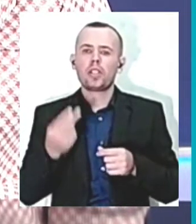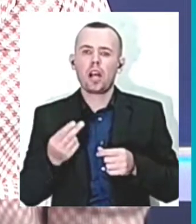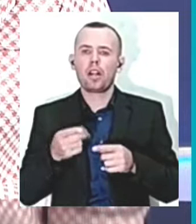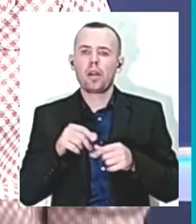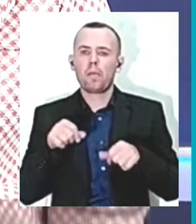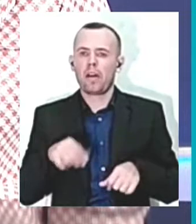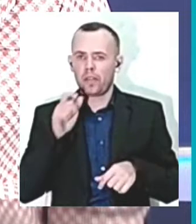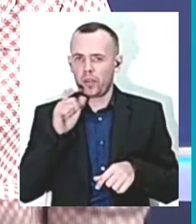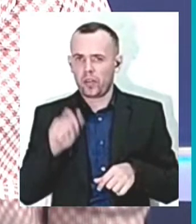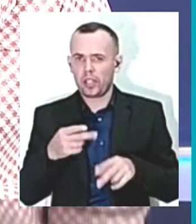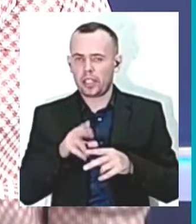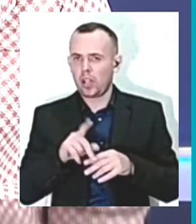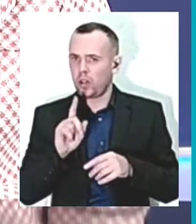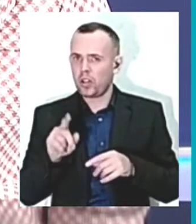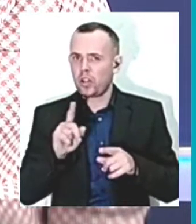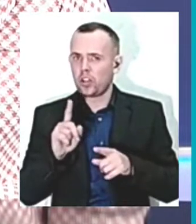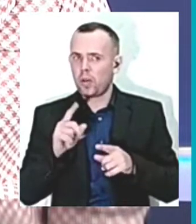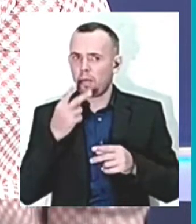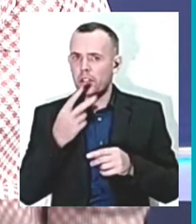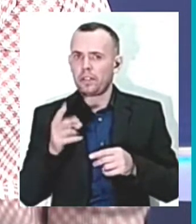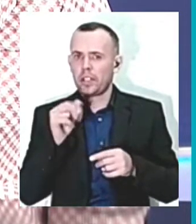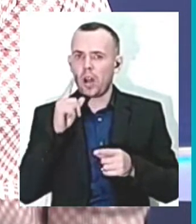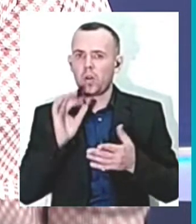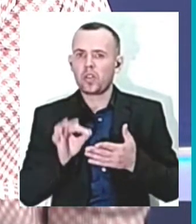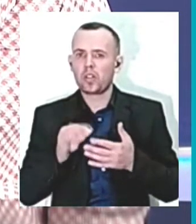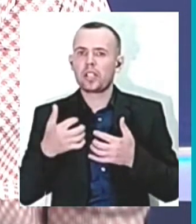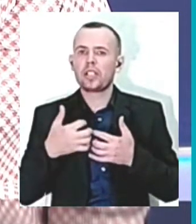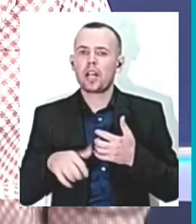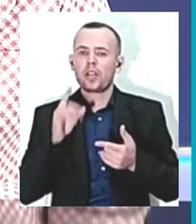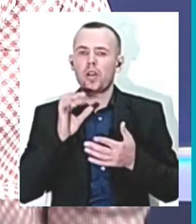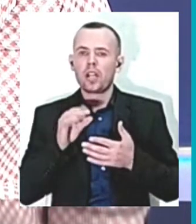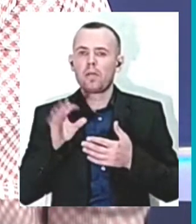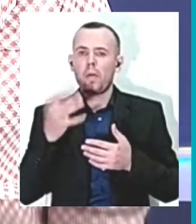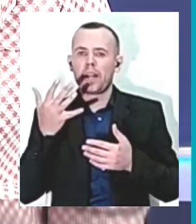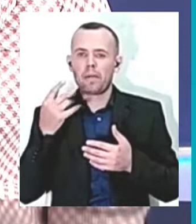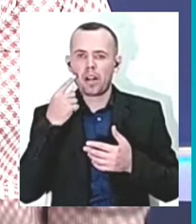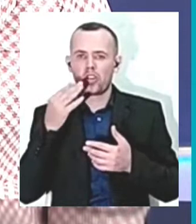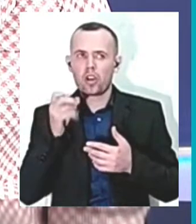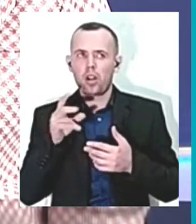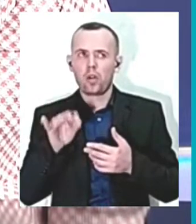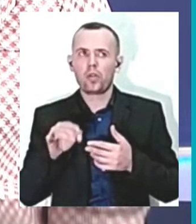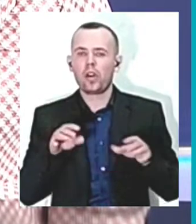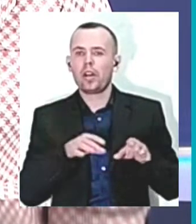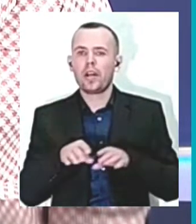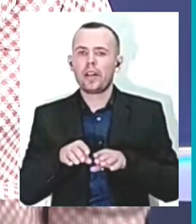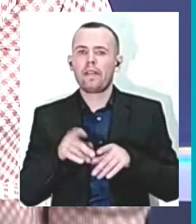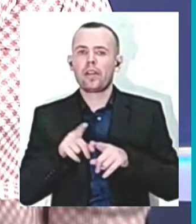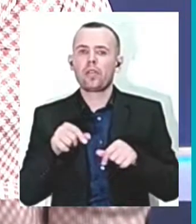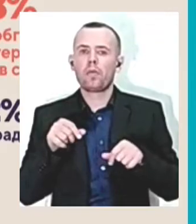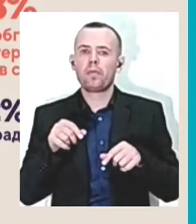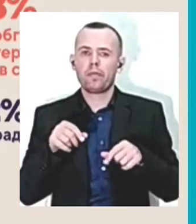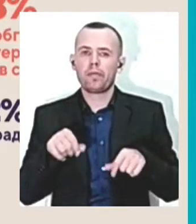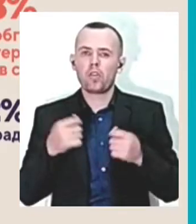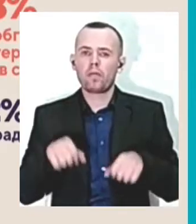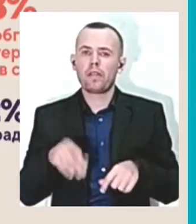якщо подивитися на оцінки, середні оцінки за п'ятибальною шкалою різних блоків прав, то якщо культурні права і